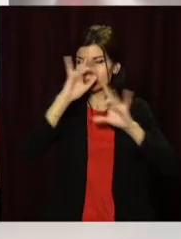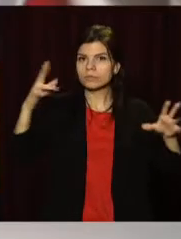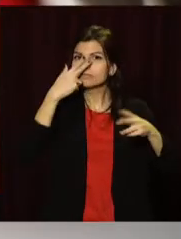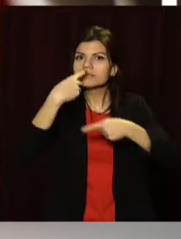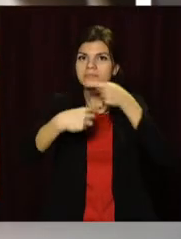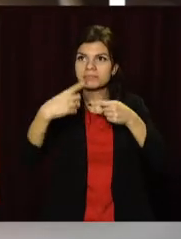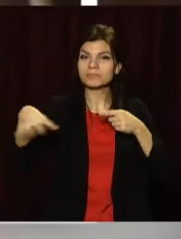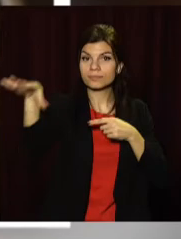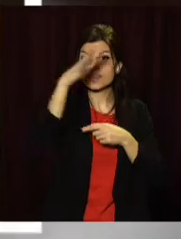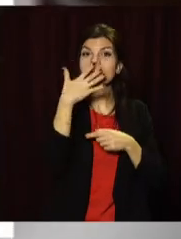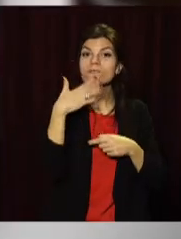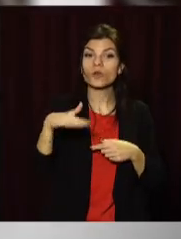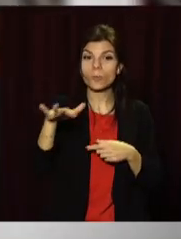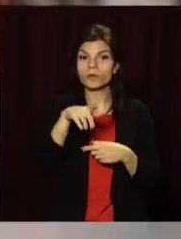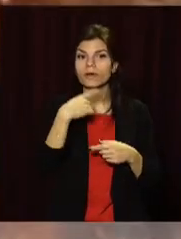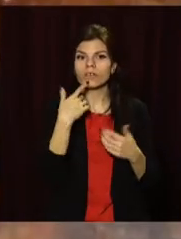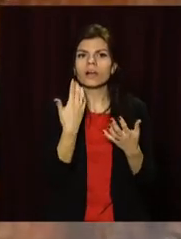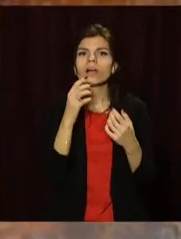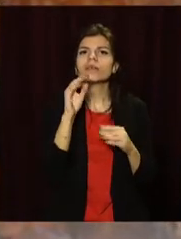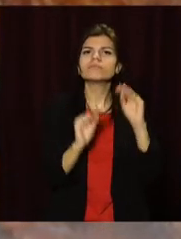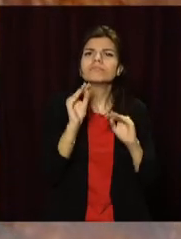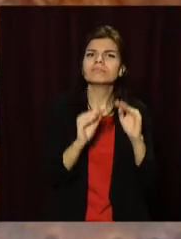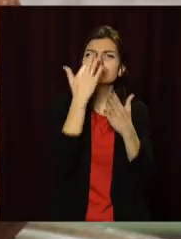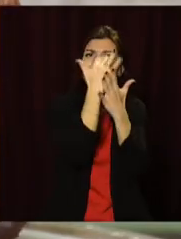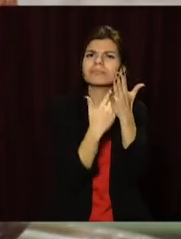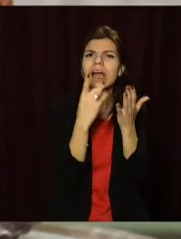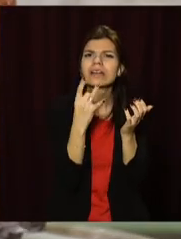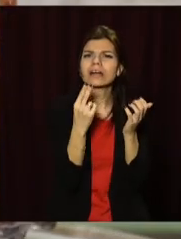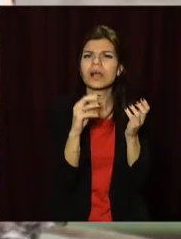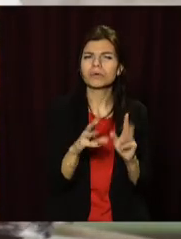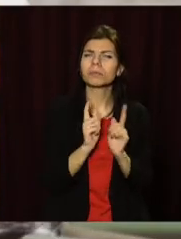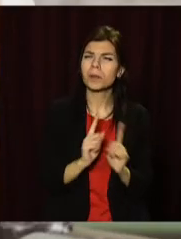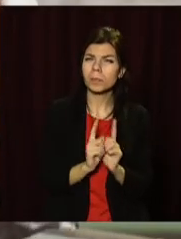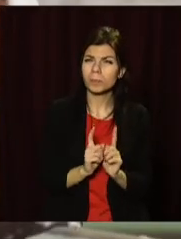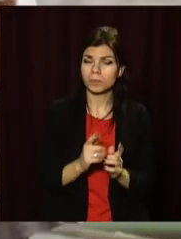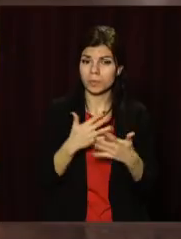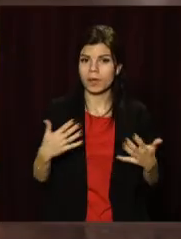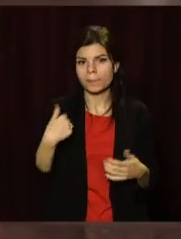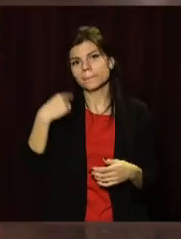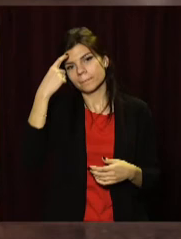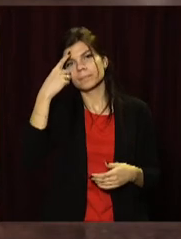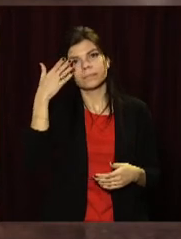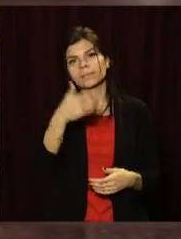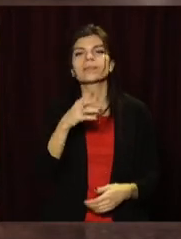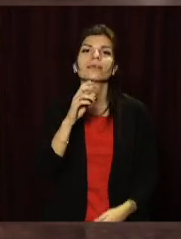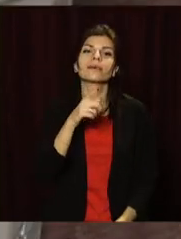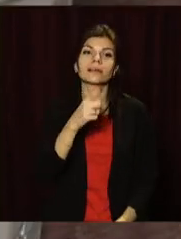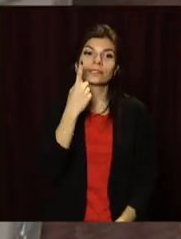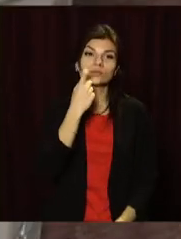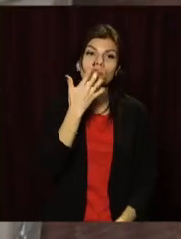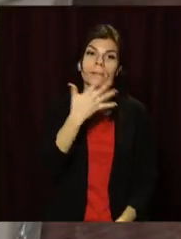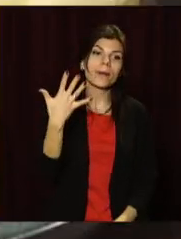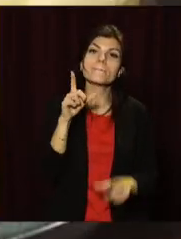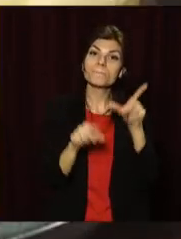всій Європі. У цього десерту з десяток рецептурних варіацій. Ми вирішили приготувати кекс пряний. Для цього взяли 155